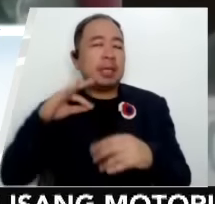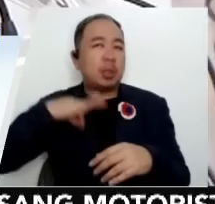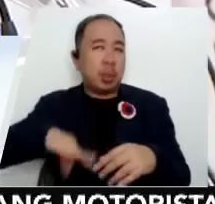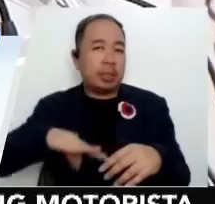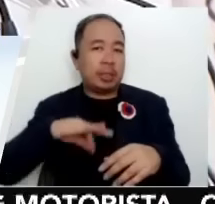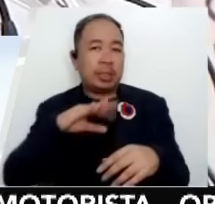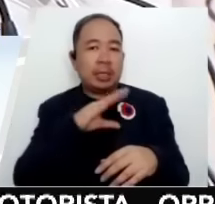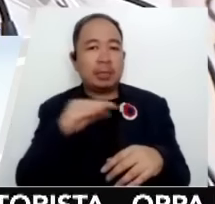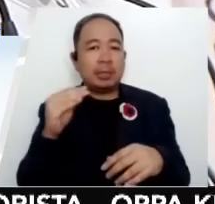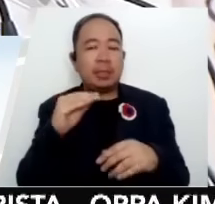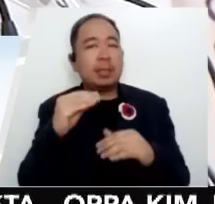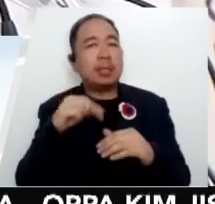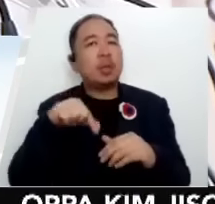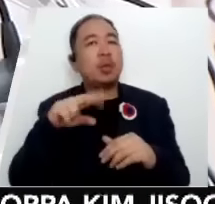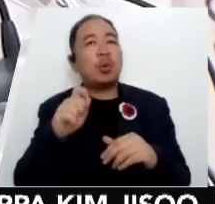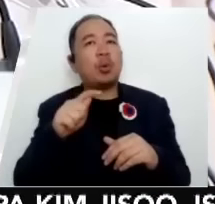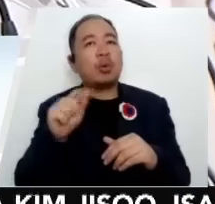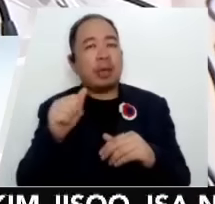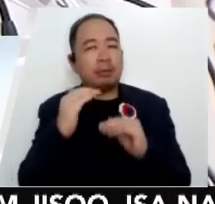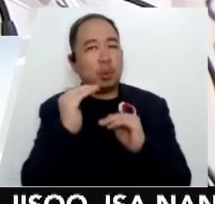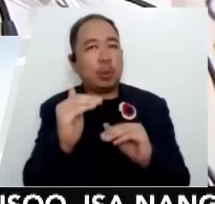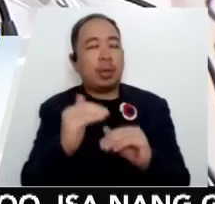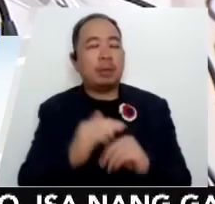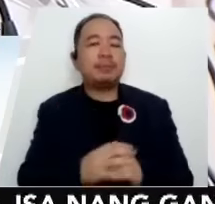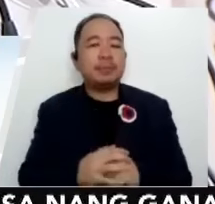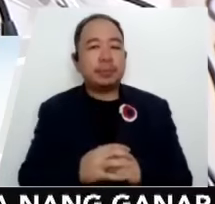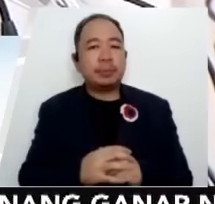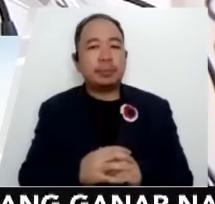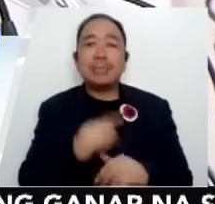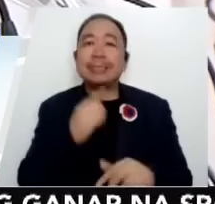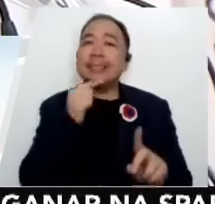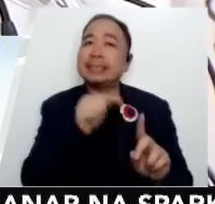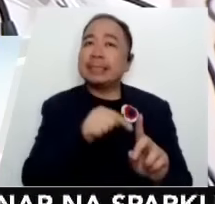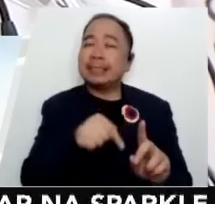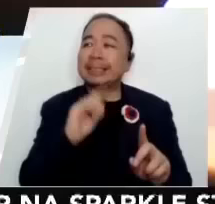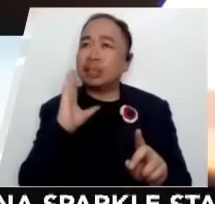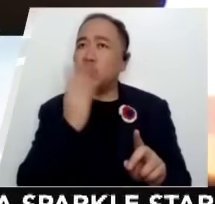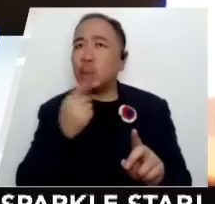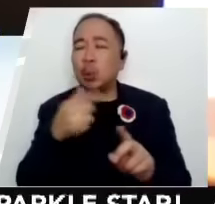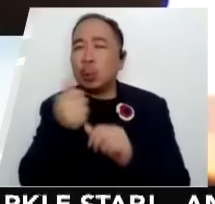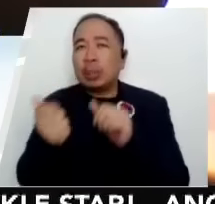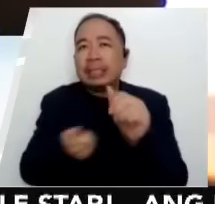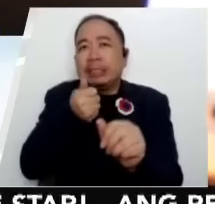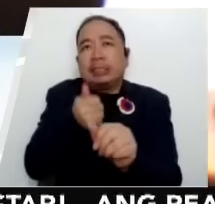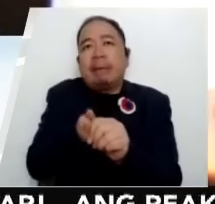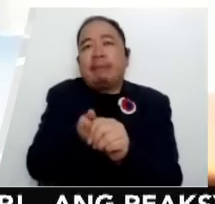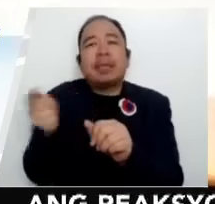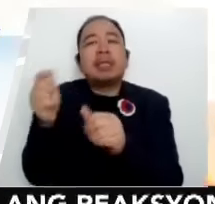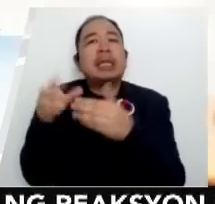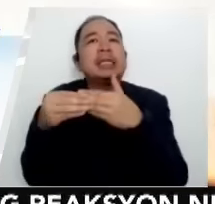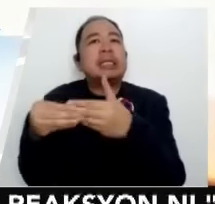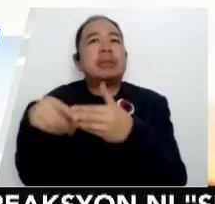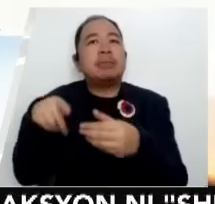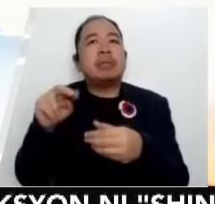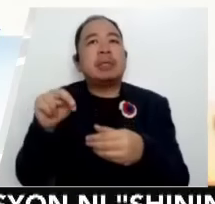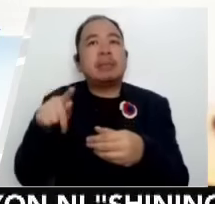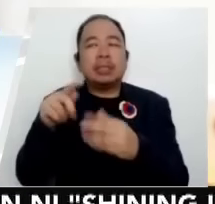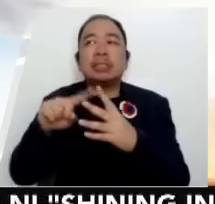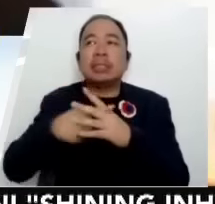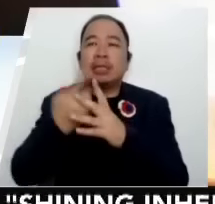quota. Sabi ni Espinido, ang nasa likod nito, ang liderato ng PNP, simula kay nooy PNP chief at